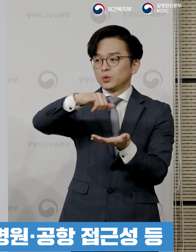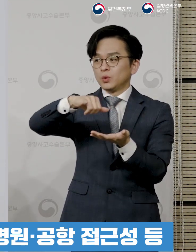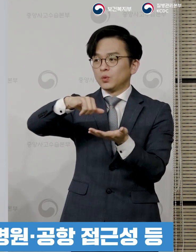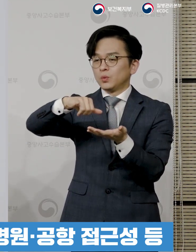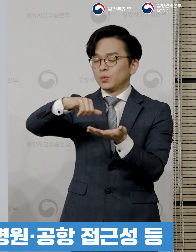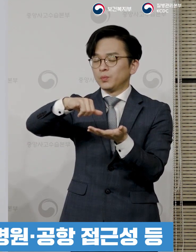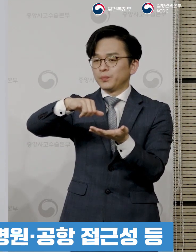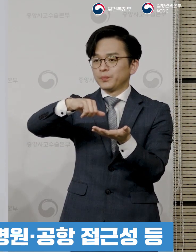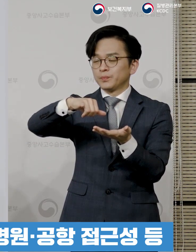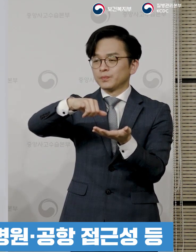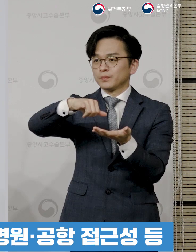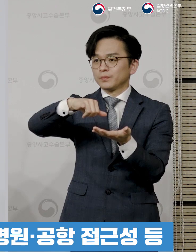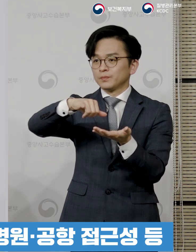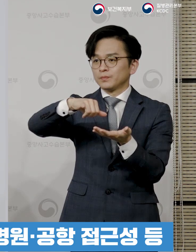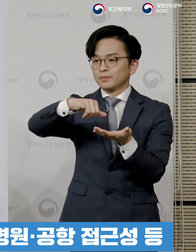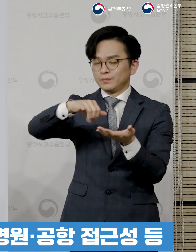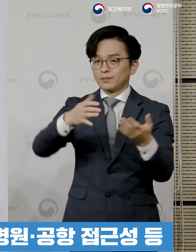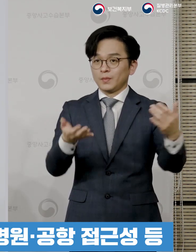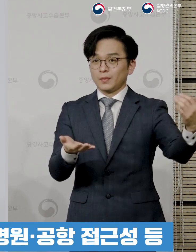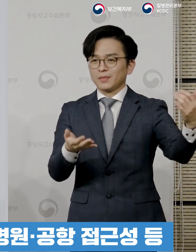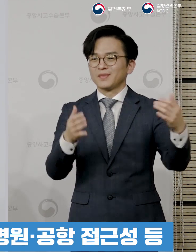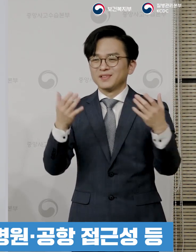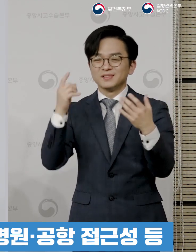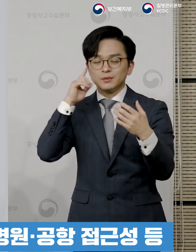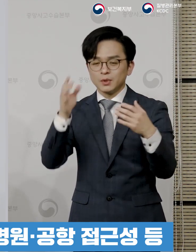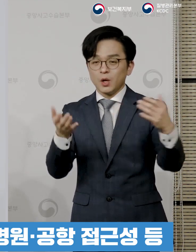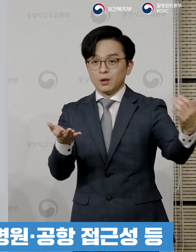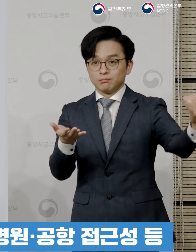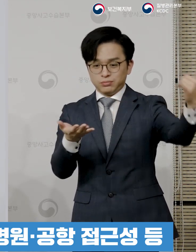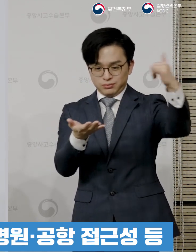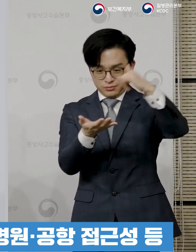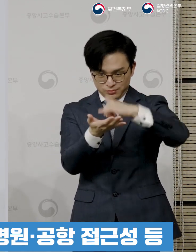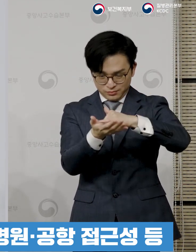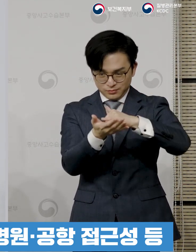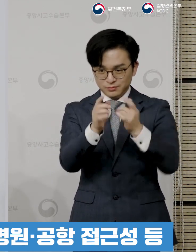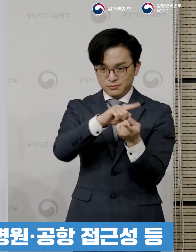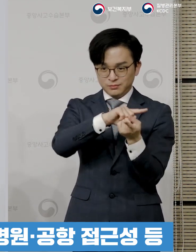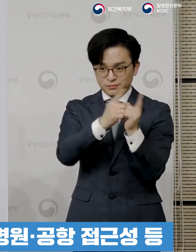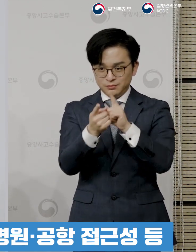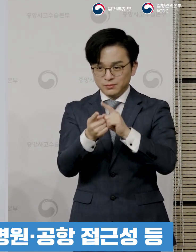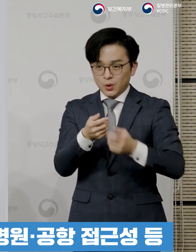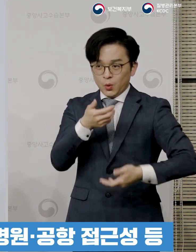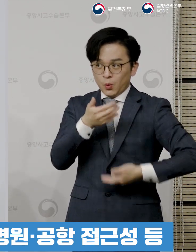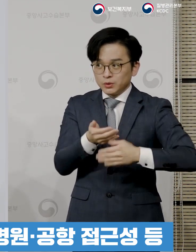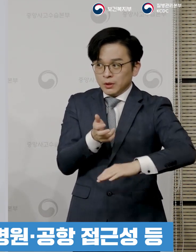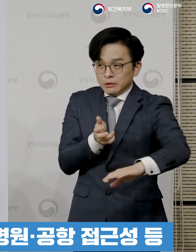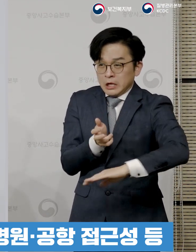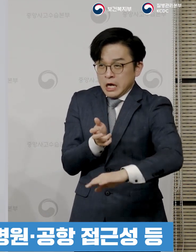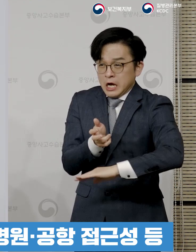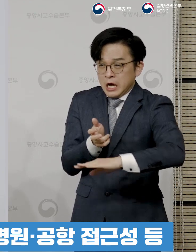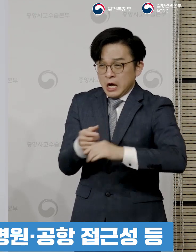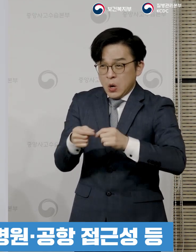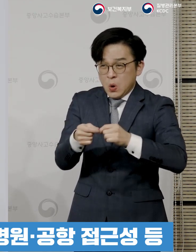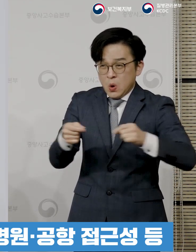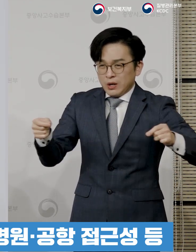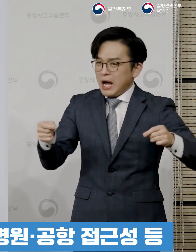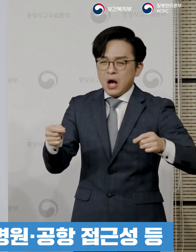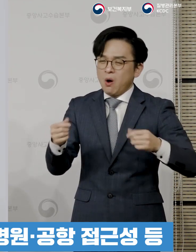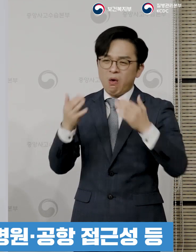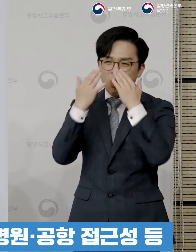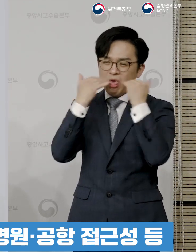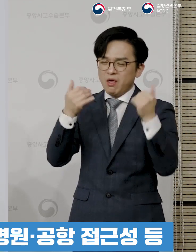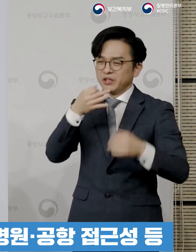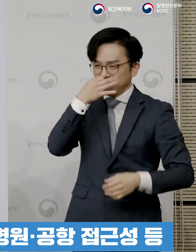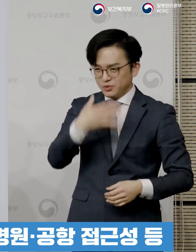오래 정차해서 휴게소를 들르든가 하면은 좀 또 다른 접촉이 일어날 수 있기 때문에 그런 지역을 좀 거리가